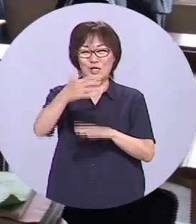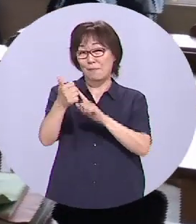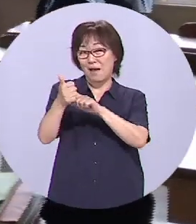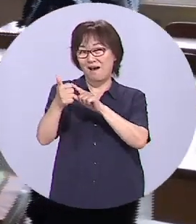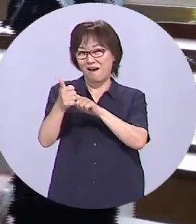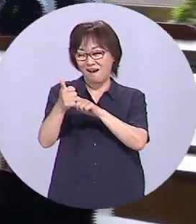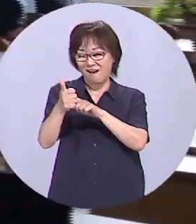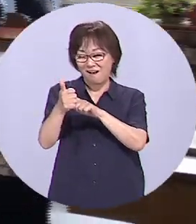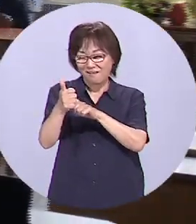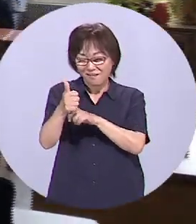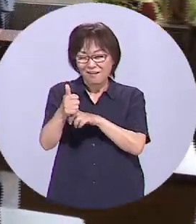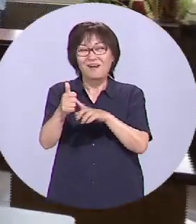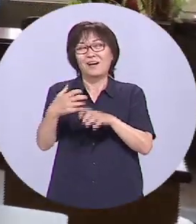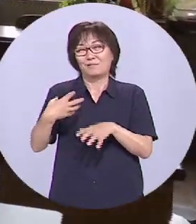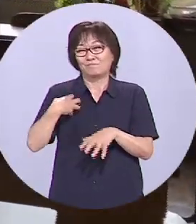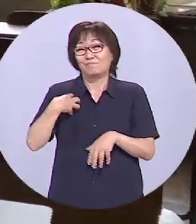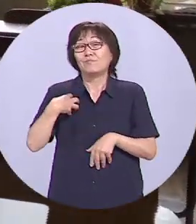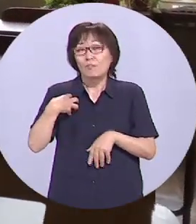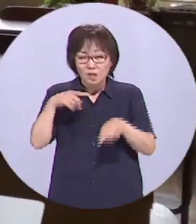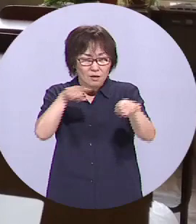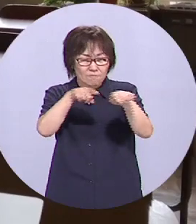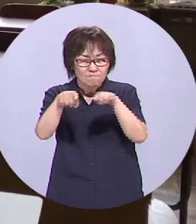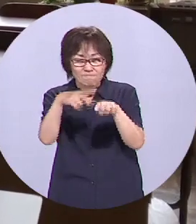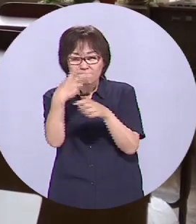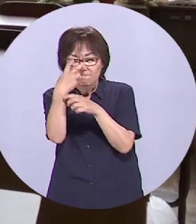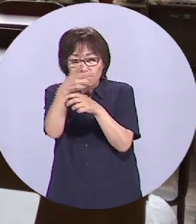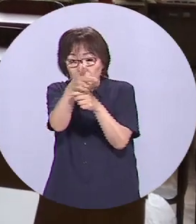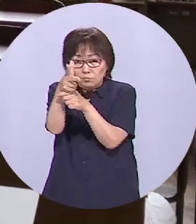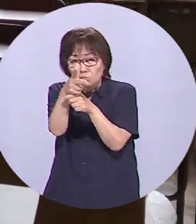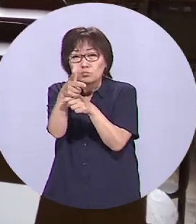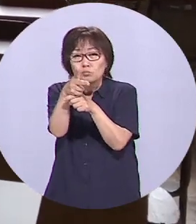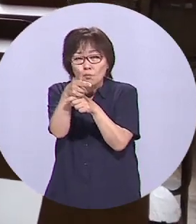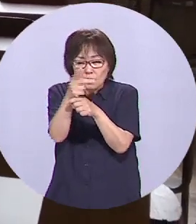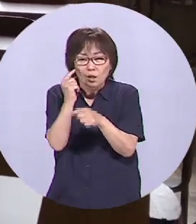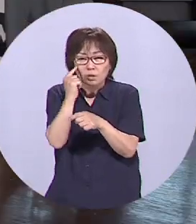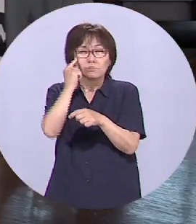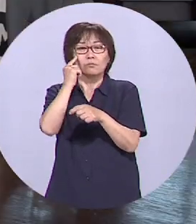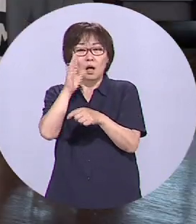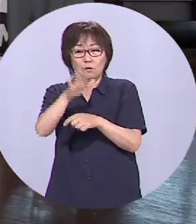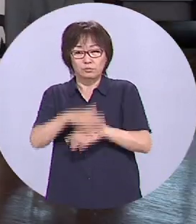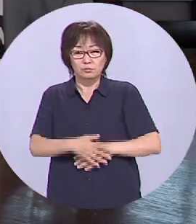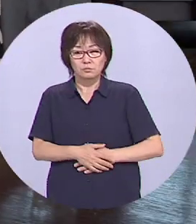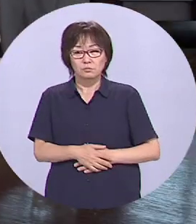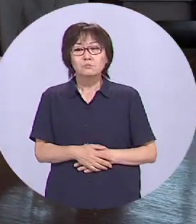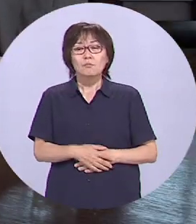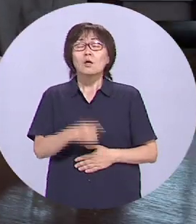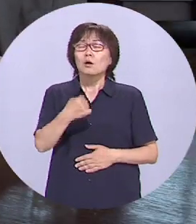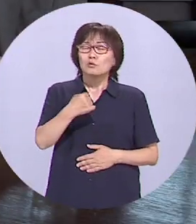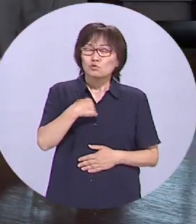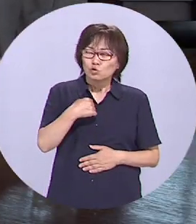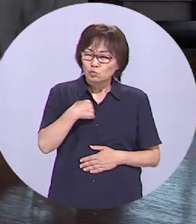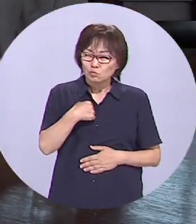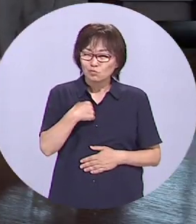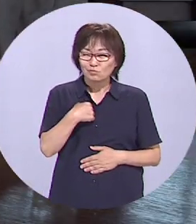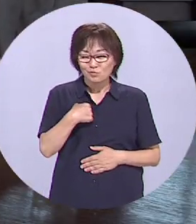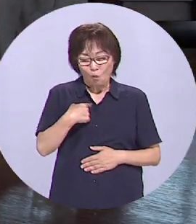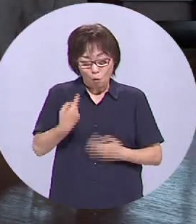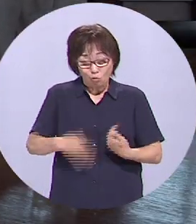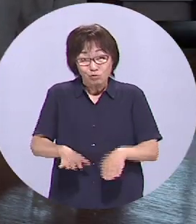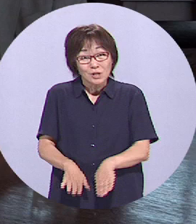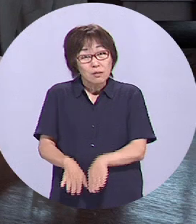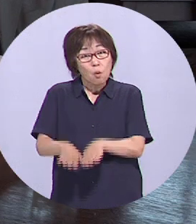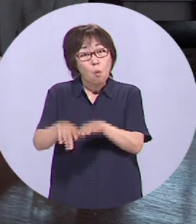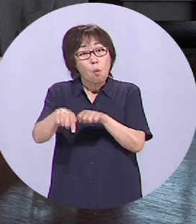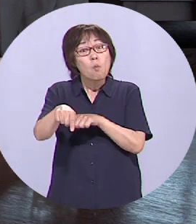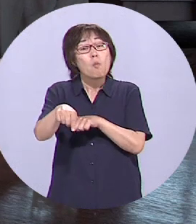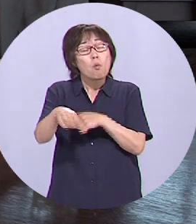成。杉山さんは撮影中にあることに気づいたそうです。 自分が思ってた以上に自分のふるさとがす